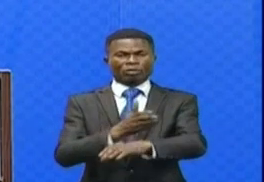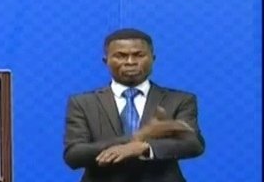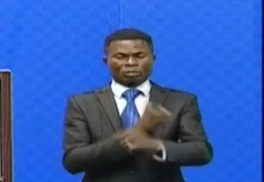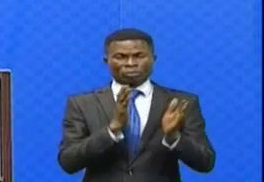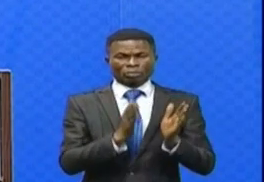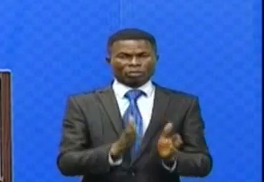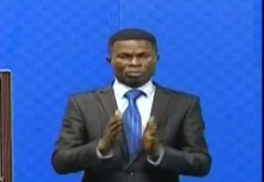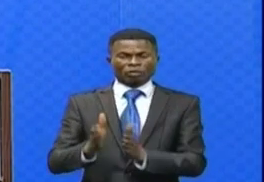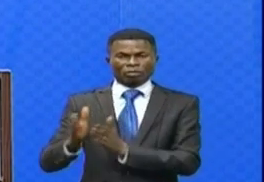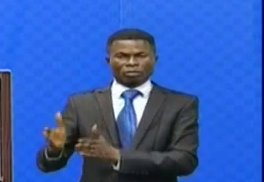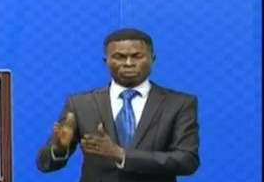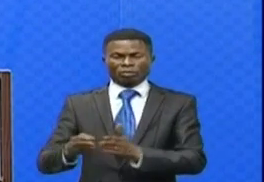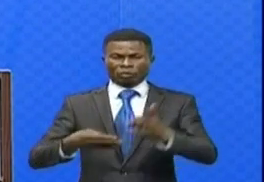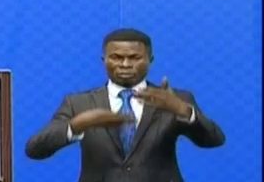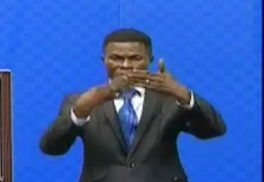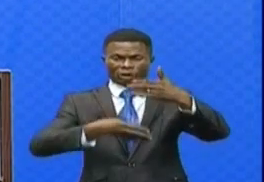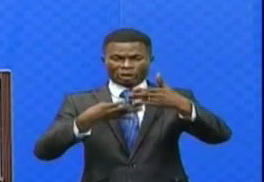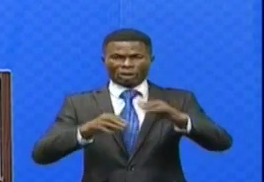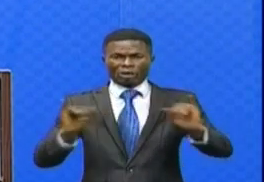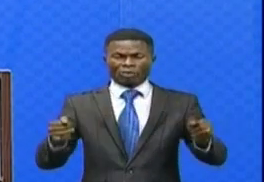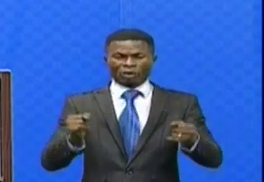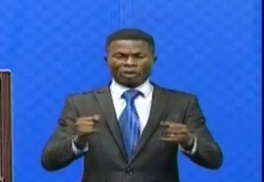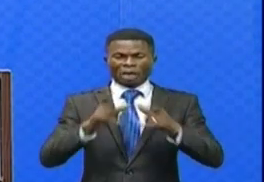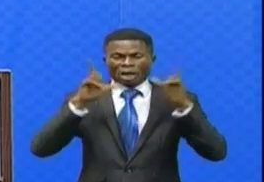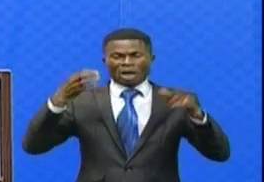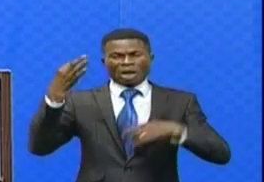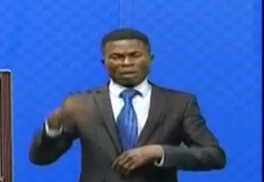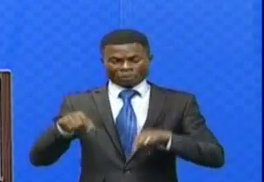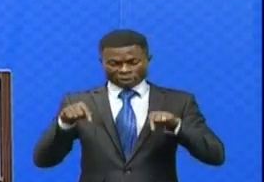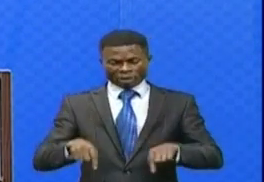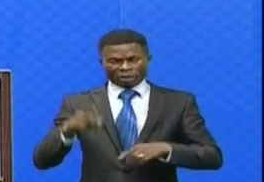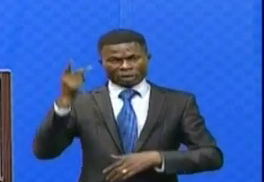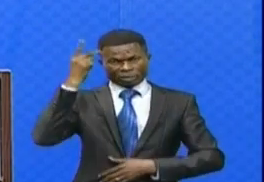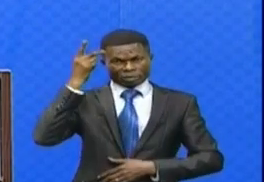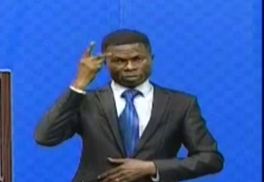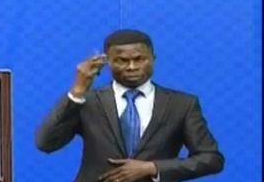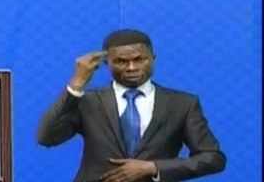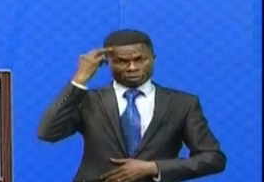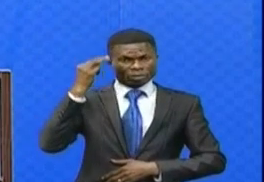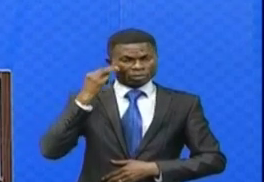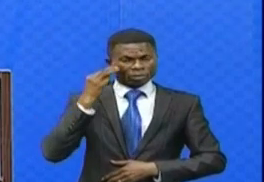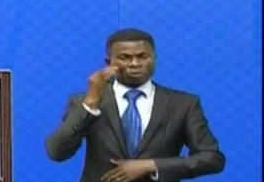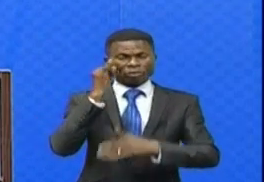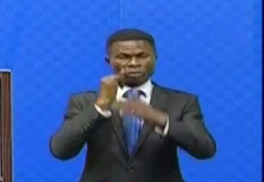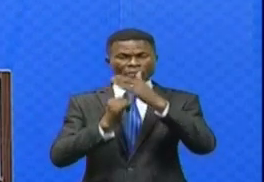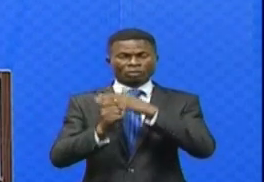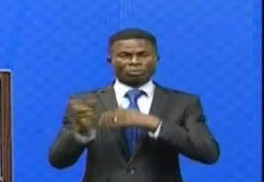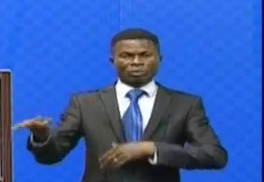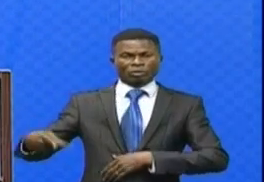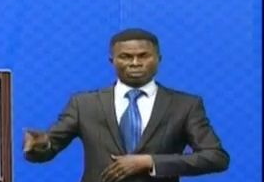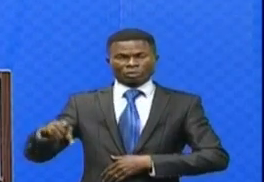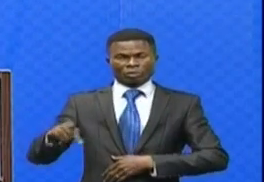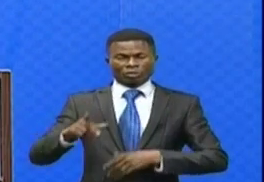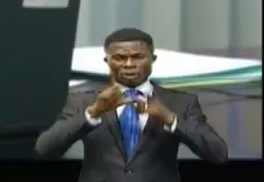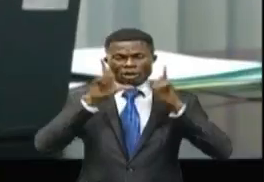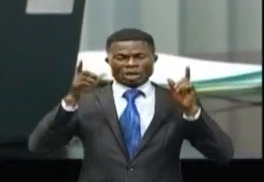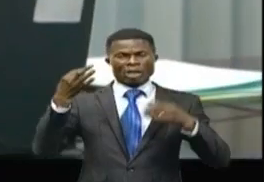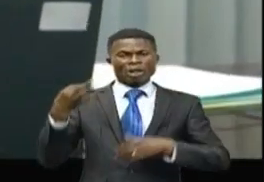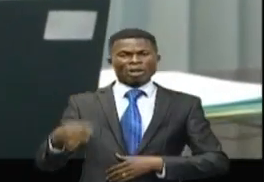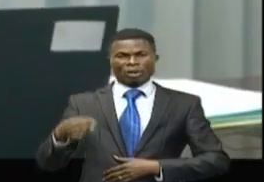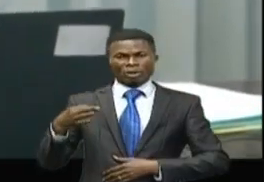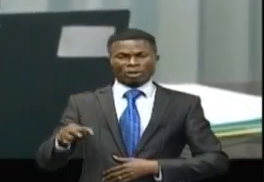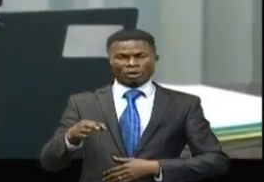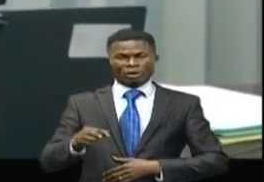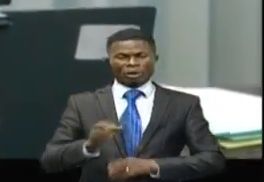des neuvièmes jeux de la francophonie à kinshasa le ministre de l'intégration régionale et de la francophonie a